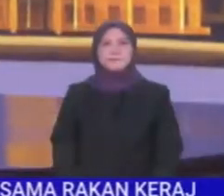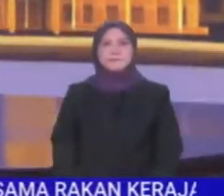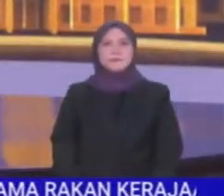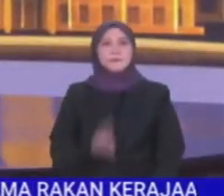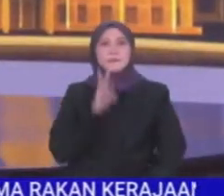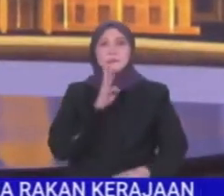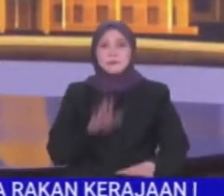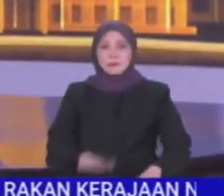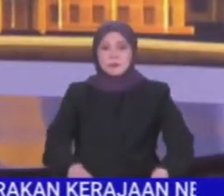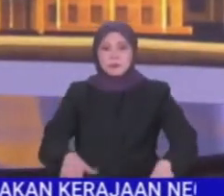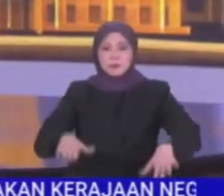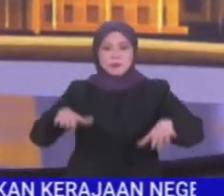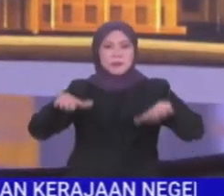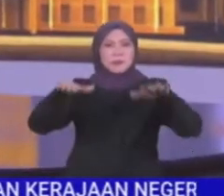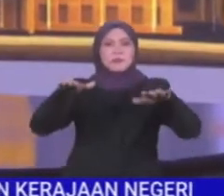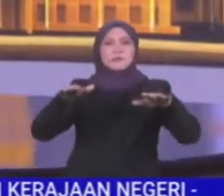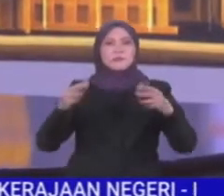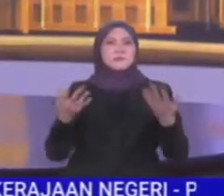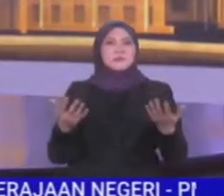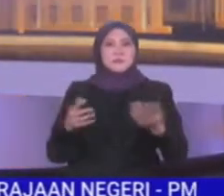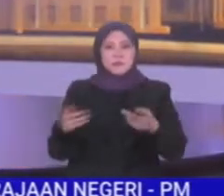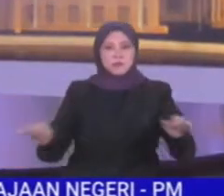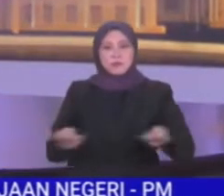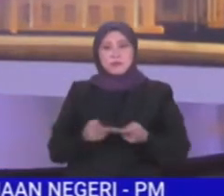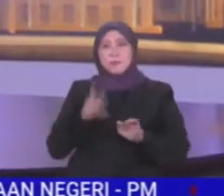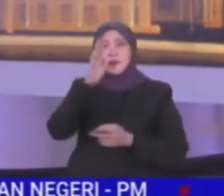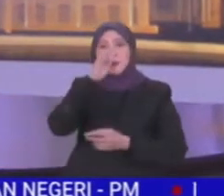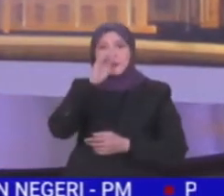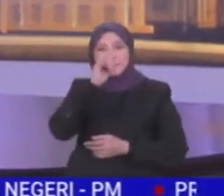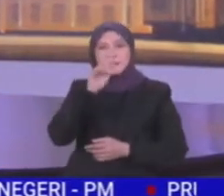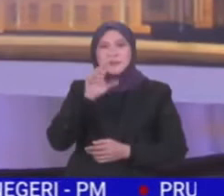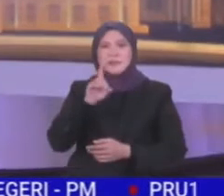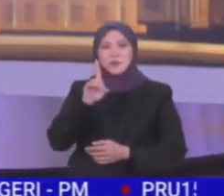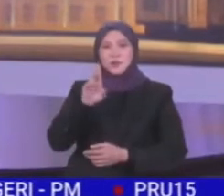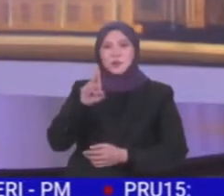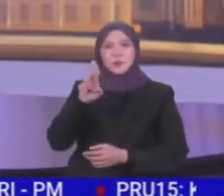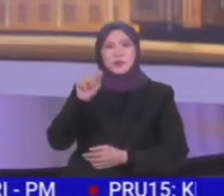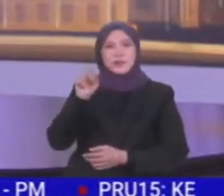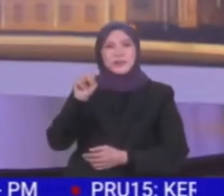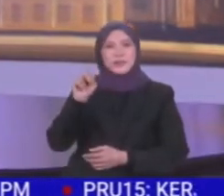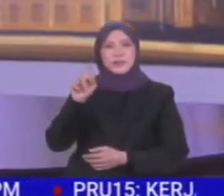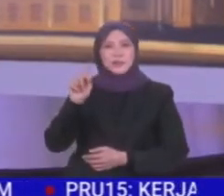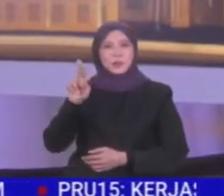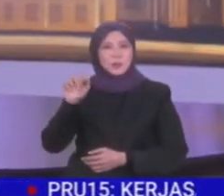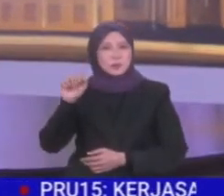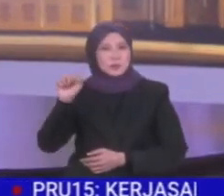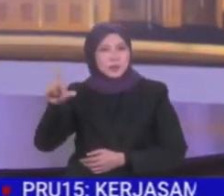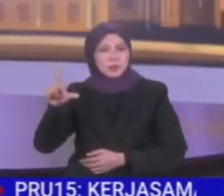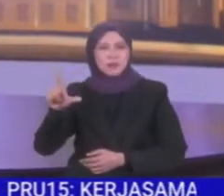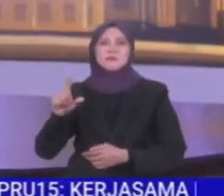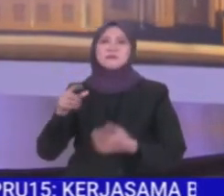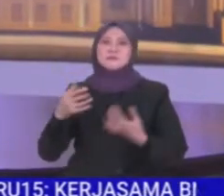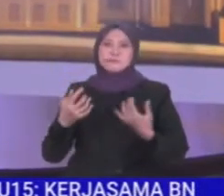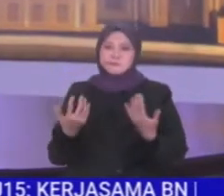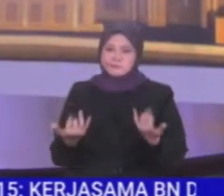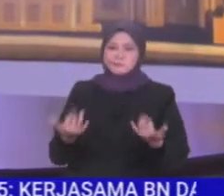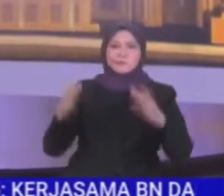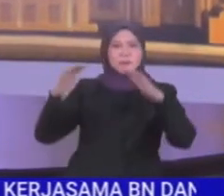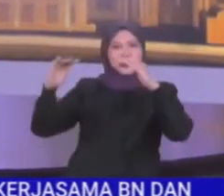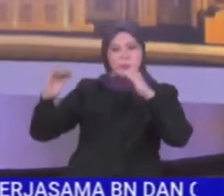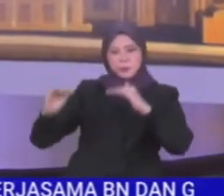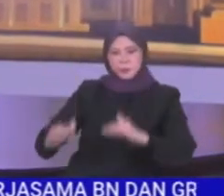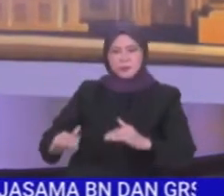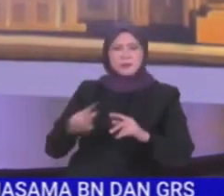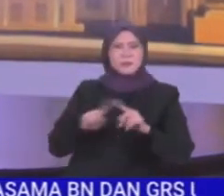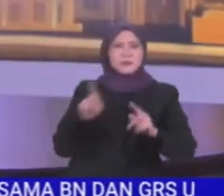Baik, banjir kilat di beberapa kawasan di Durian Tunggal, Melaka yang berlaku malam tadi mulai surut. Bagaimanapun, masih terdapat penduduk terjejas